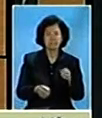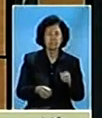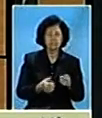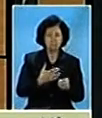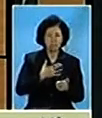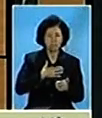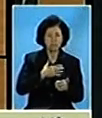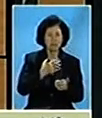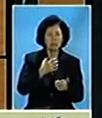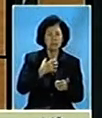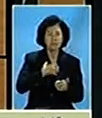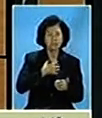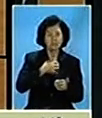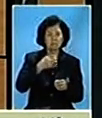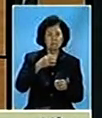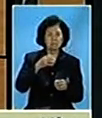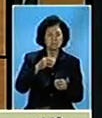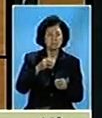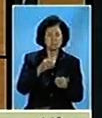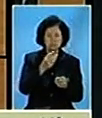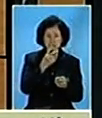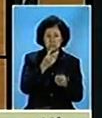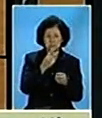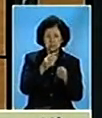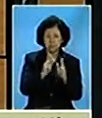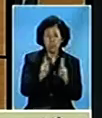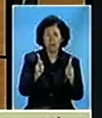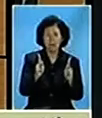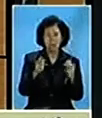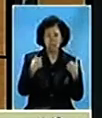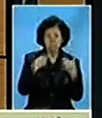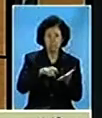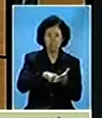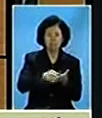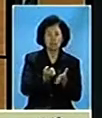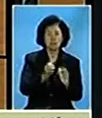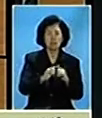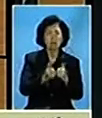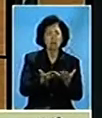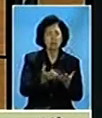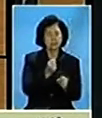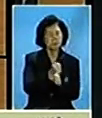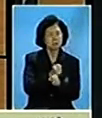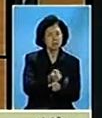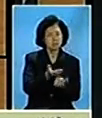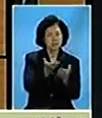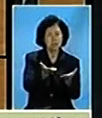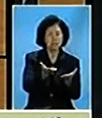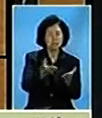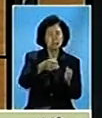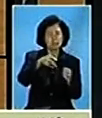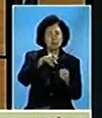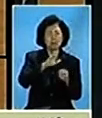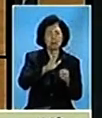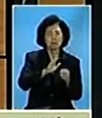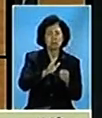อยากจะฟังทางกรรมธิการเนี่ยว่าท่านมีเหตุผลอย่างไรที่ท่านทำเกือบจะทำให้ร่างของประชาช